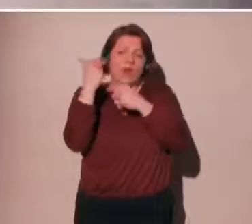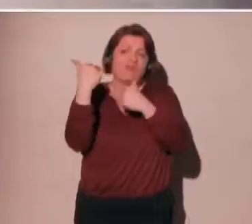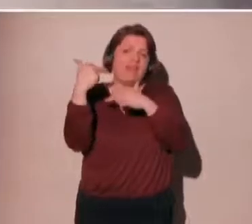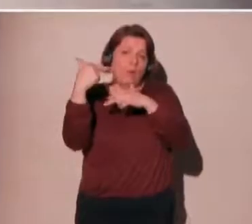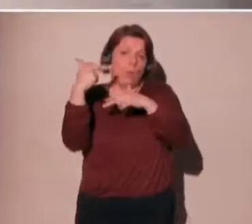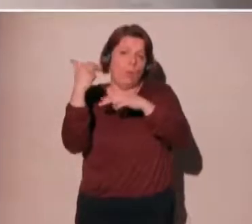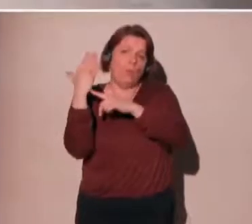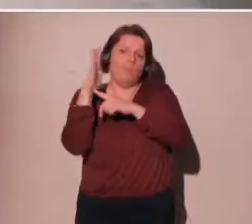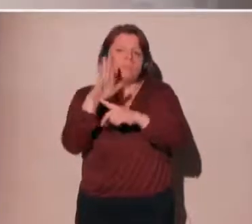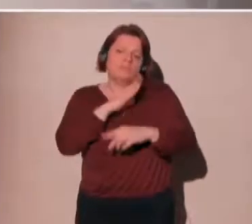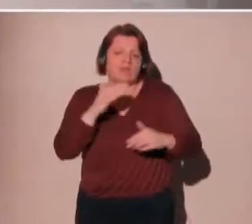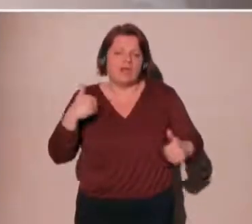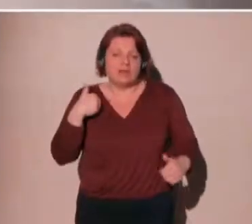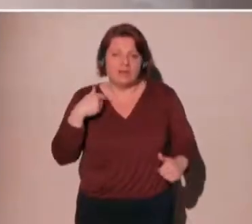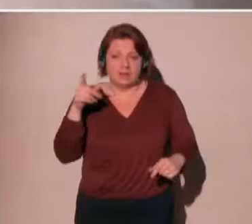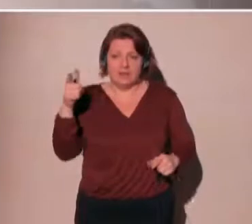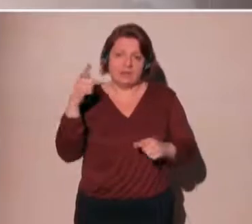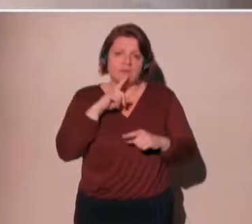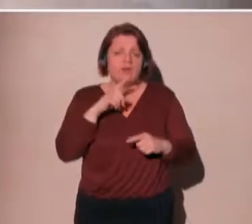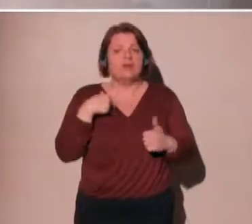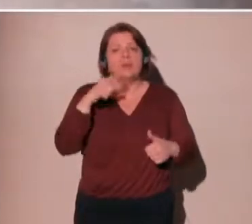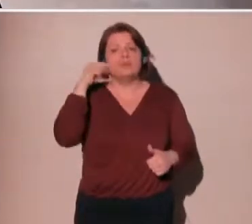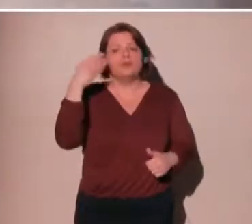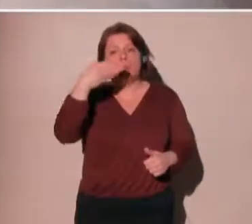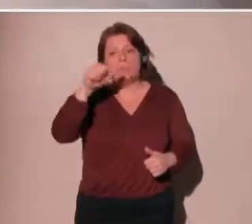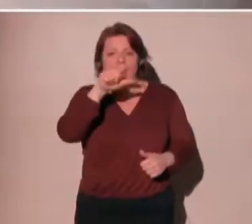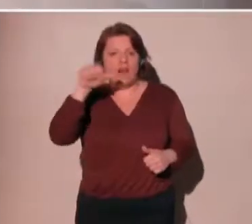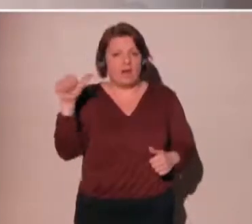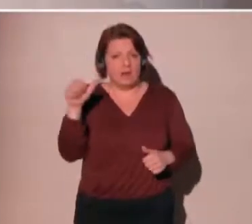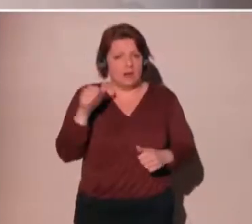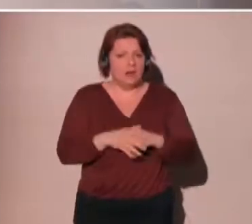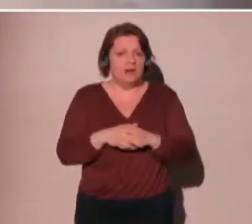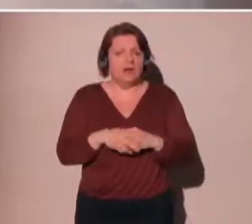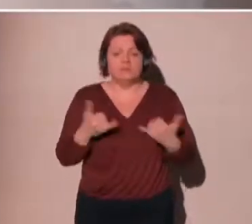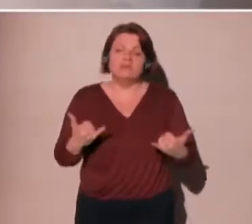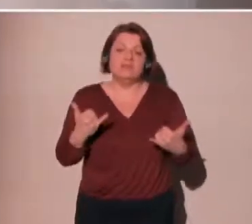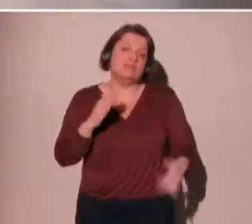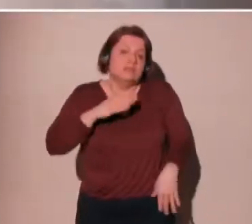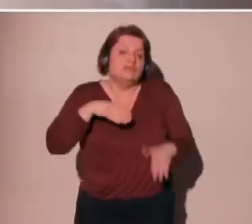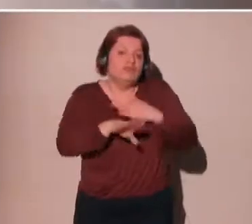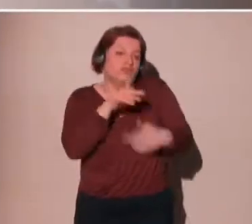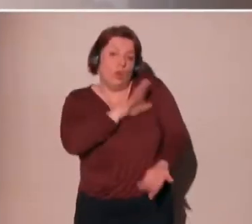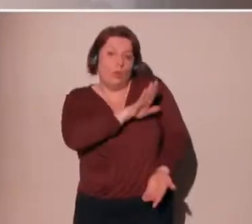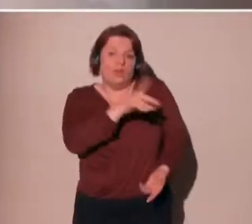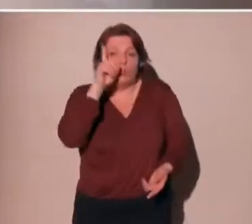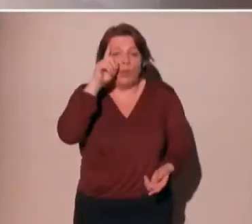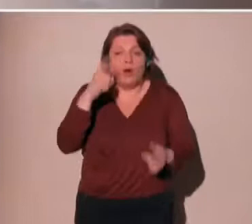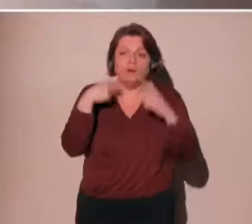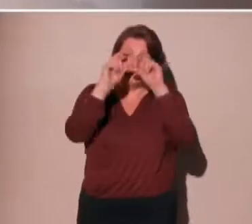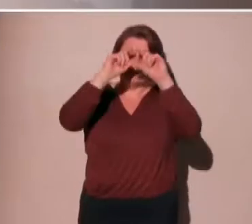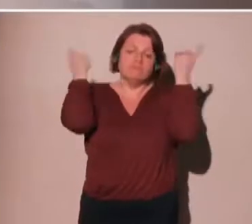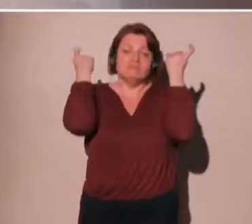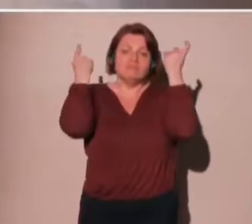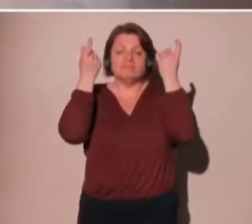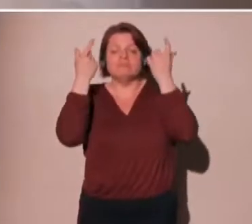instant, donc je la présenterai en dernier. Donc nous avons Stéphane Mala qui est ici chez lui, puisque donc titulaire de la chaire sciences de données